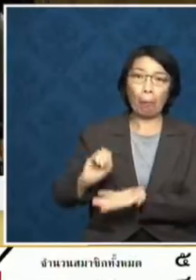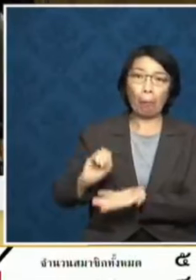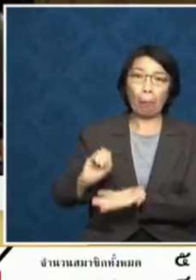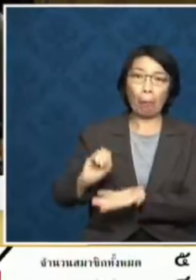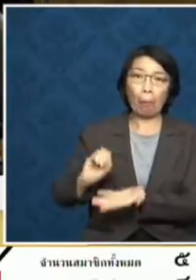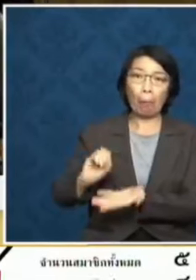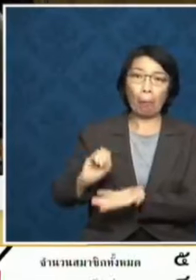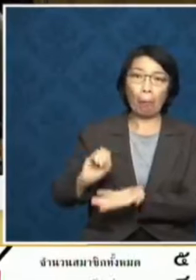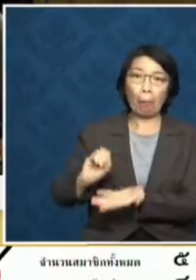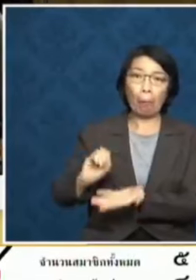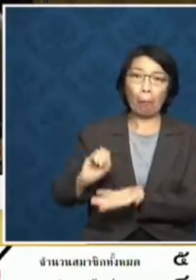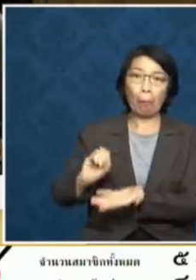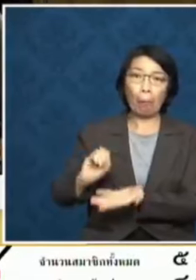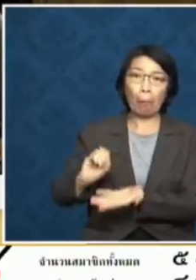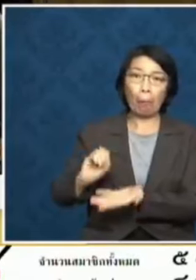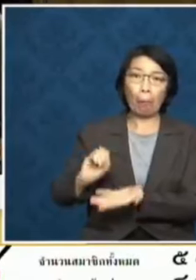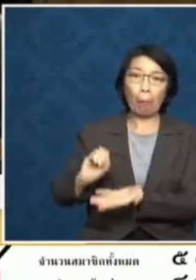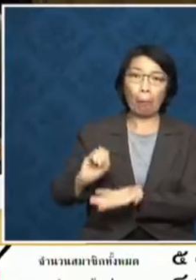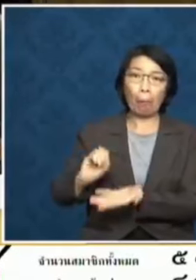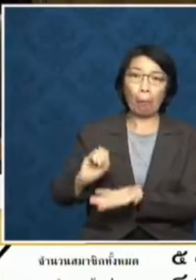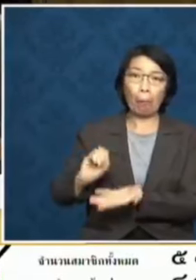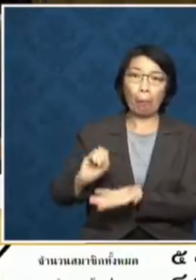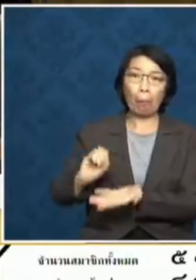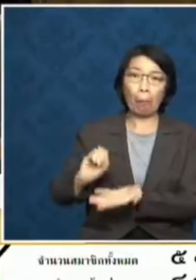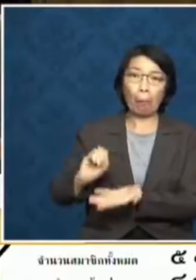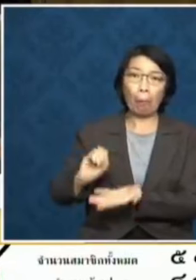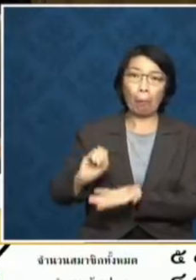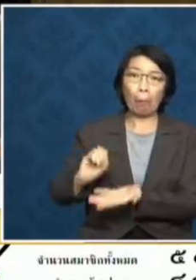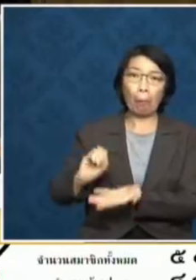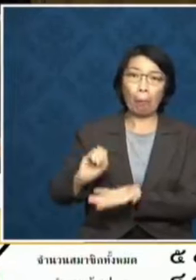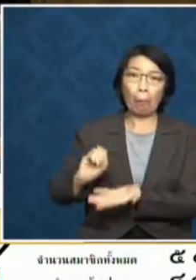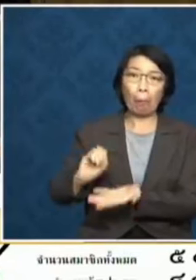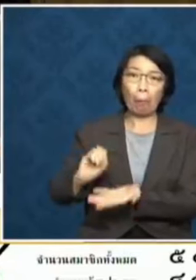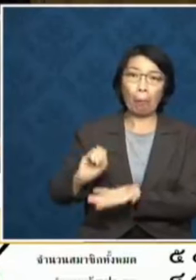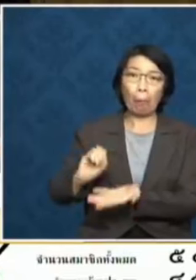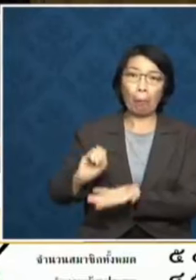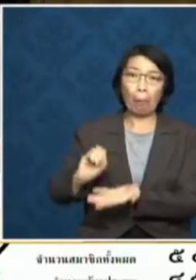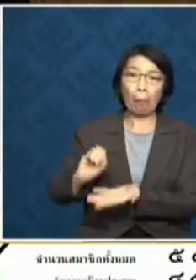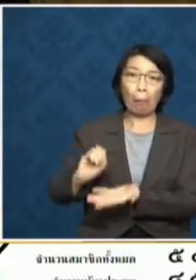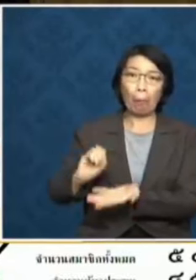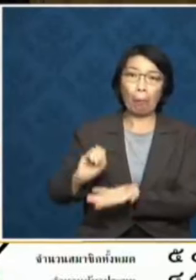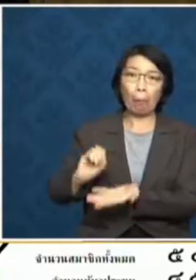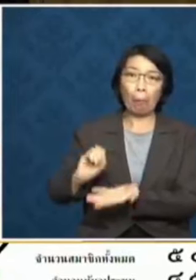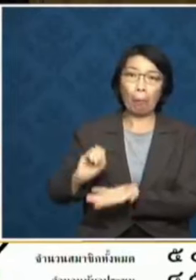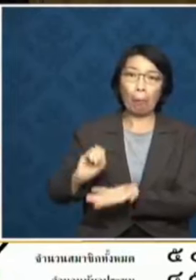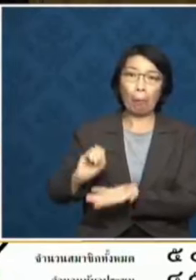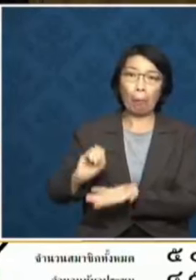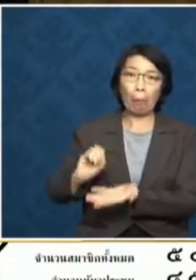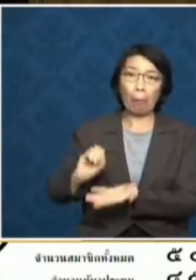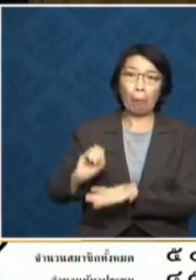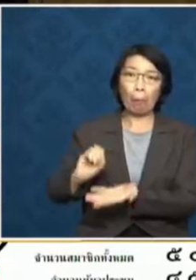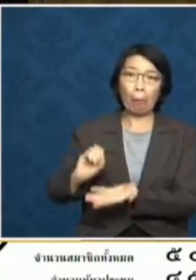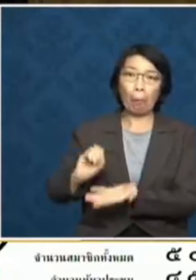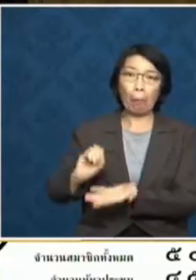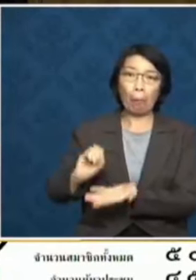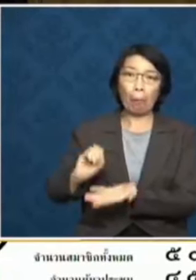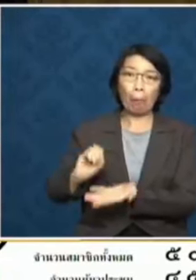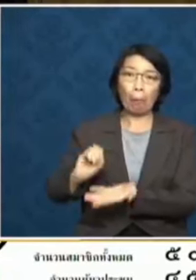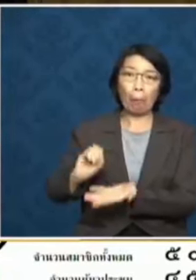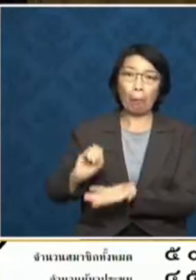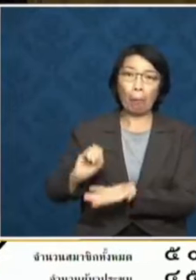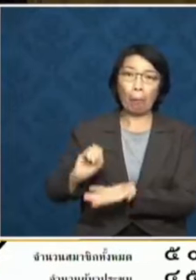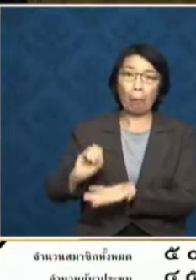กิจเหล่านี้มีรายได้เท่าไหร่มีกำไรมากน้อยขนาดไหนกองทัพเอากำไรสะสมไปปลนเปลือหรือไปทำอะไร